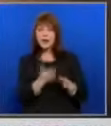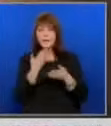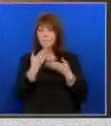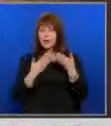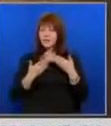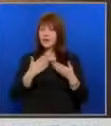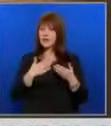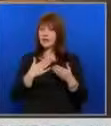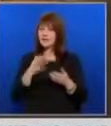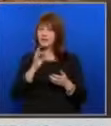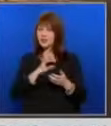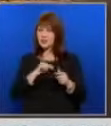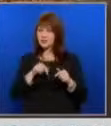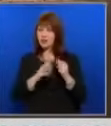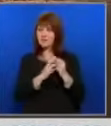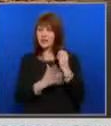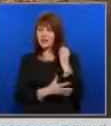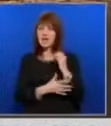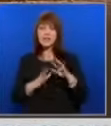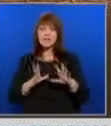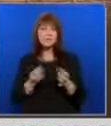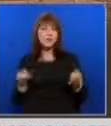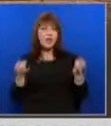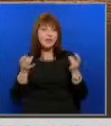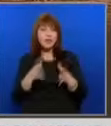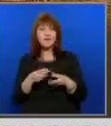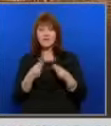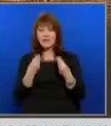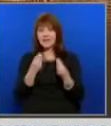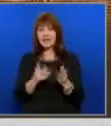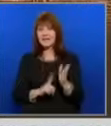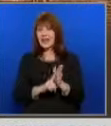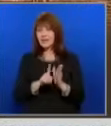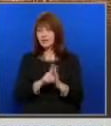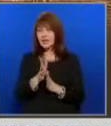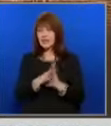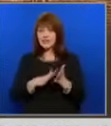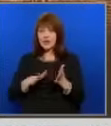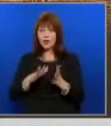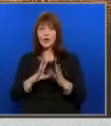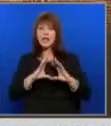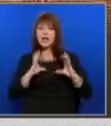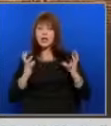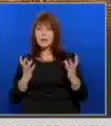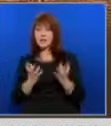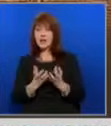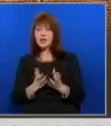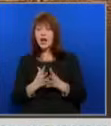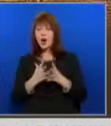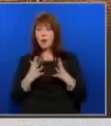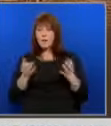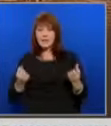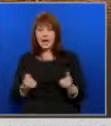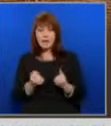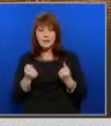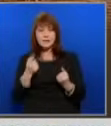Преговарящите имат шанс точно тук, в Дубай, да започнат нова глава, която наистина дава резултати за хората и планетата. Големите амбиции в областта на климата